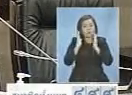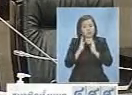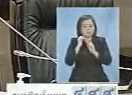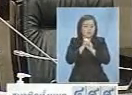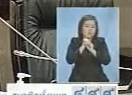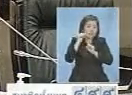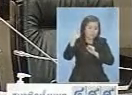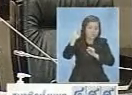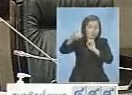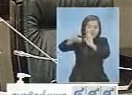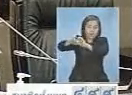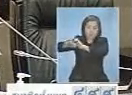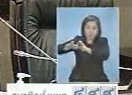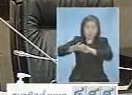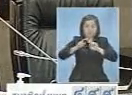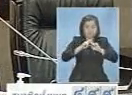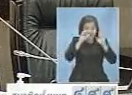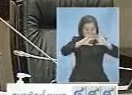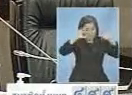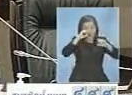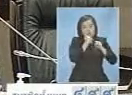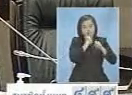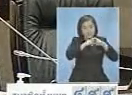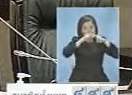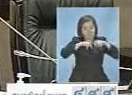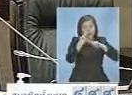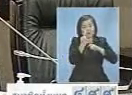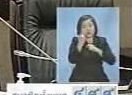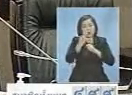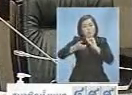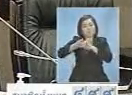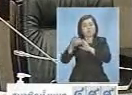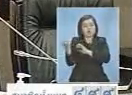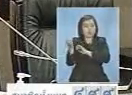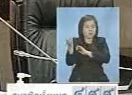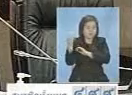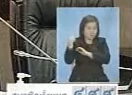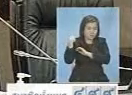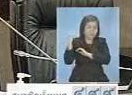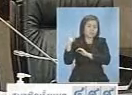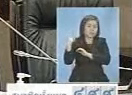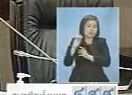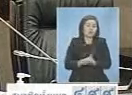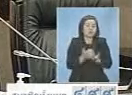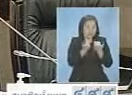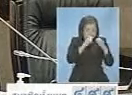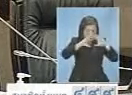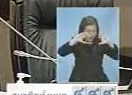ความร่วมมือกับภาคเอกชนน้อยมากนะครับรัฐบาลชุดนี้ให้ความส